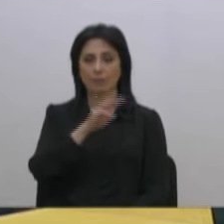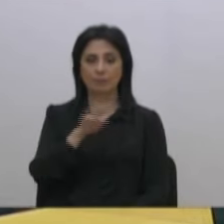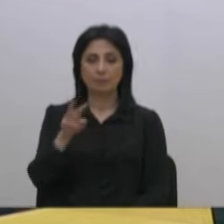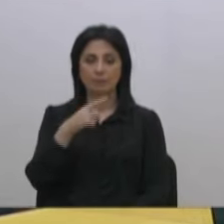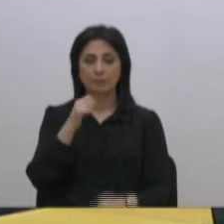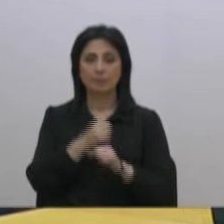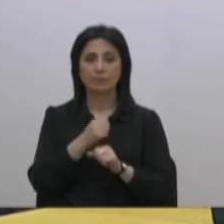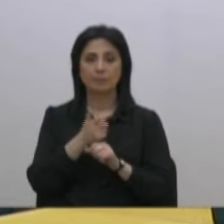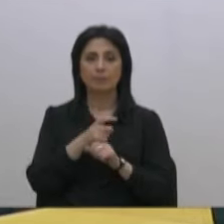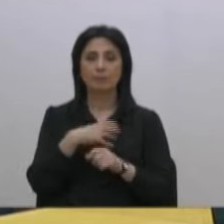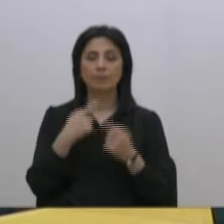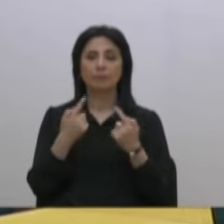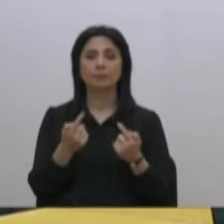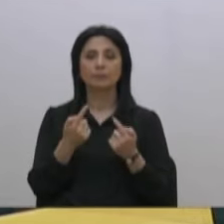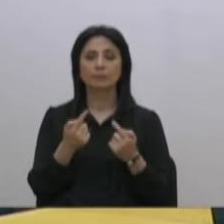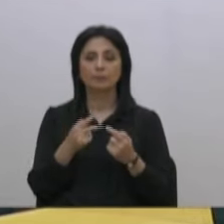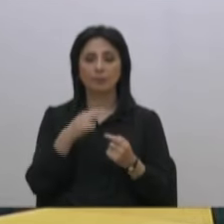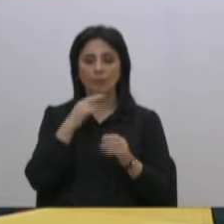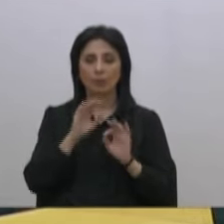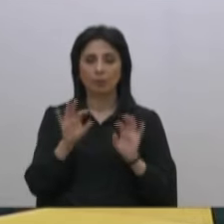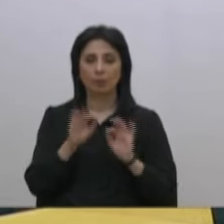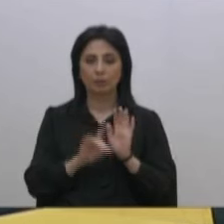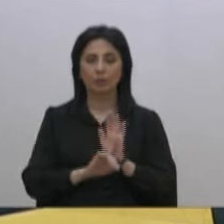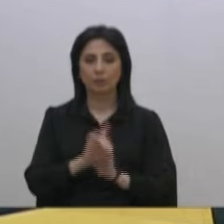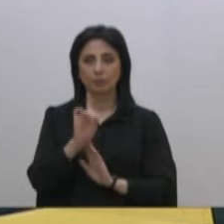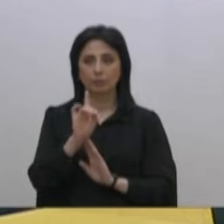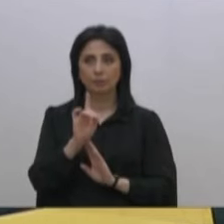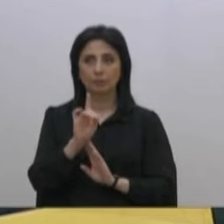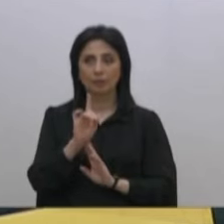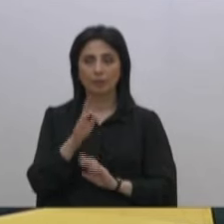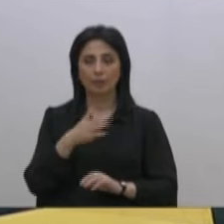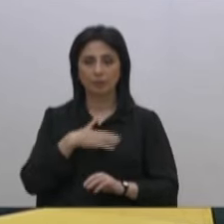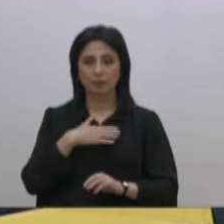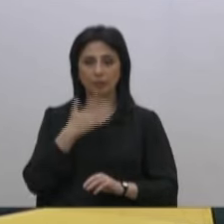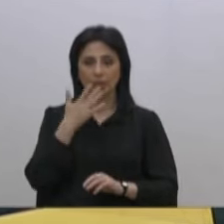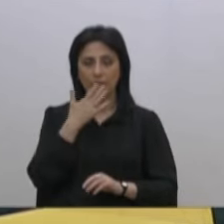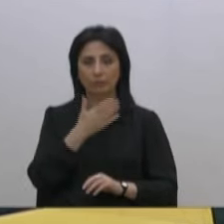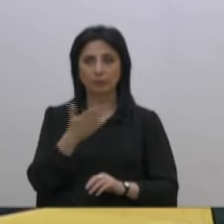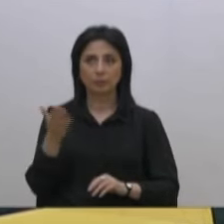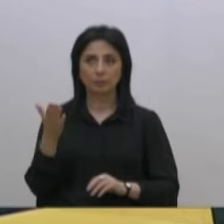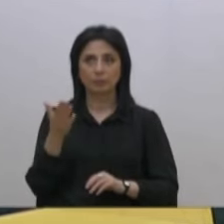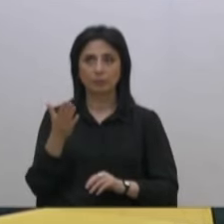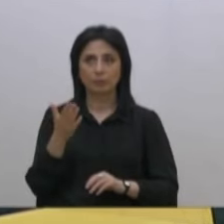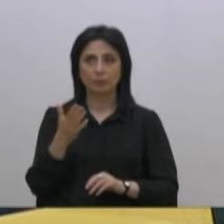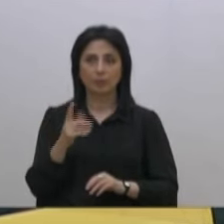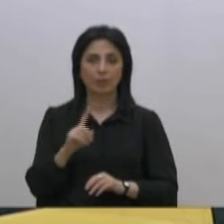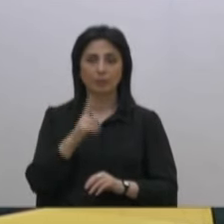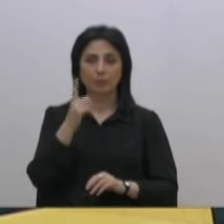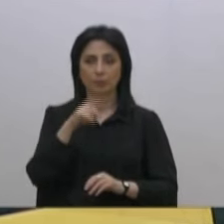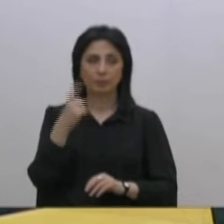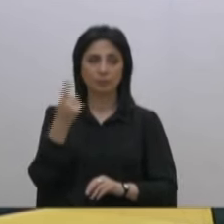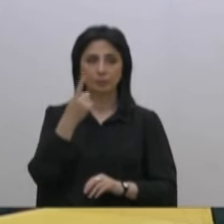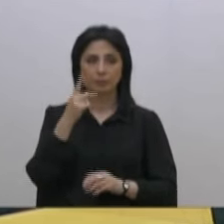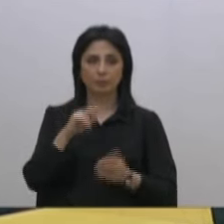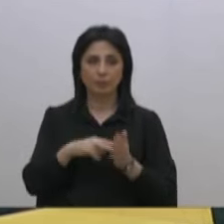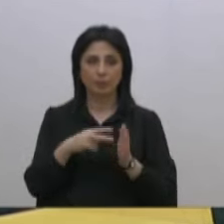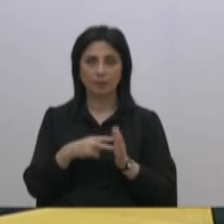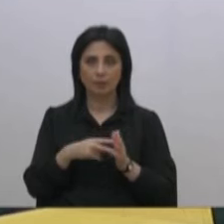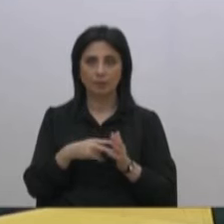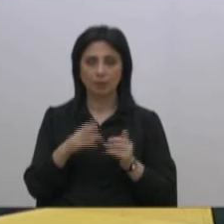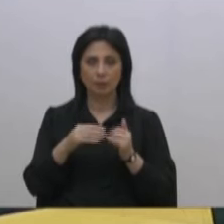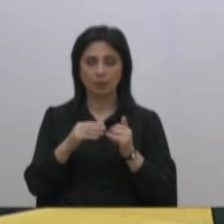პრემიერ-მინისტრმა გააკეთა ძალიან მნიშვნელოვანი აქცენტები. დაწყებული ჩვენი ეროვნული უპირველესი ნომერ პირველი ამოცანით, ეს